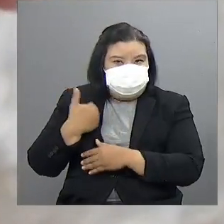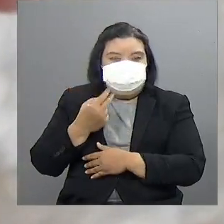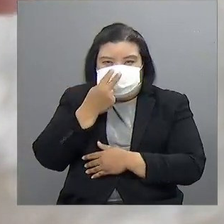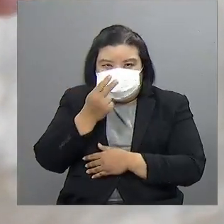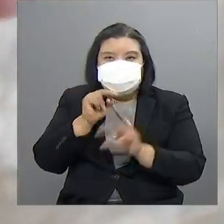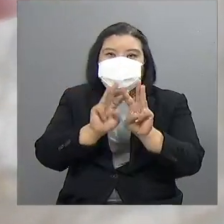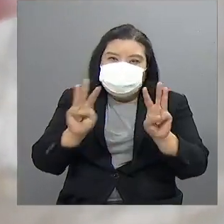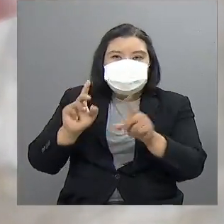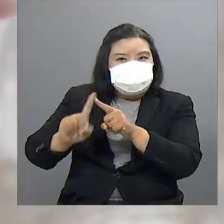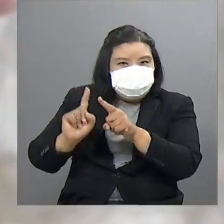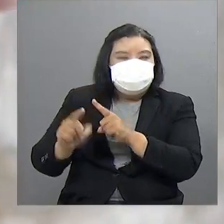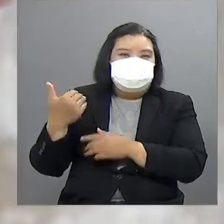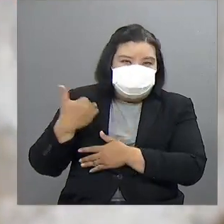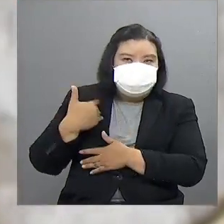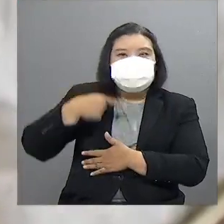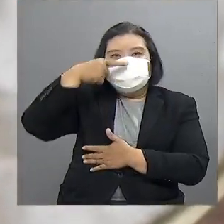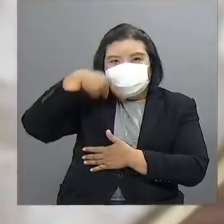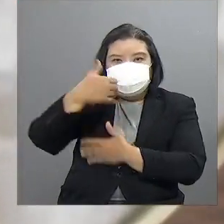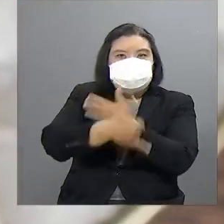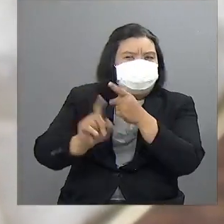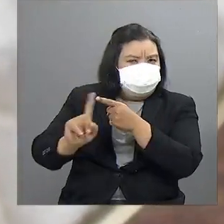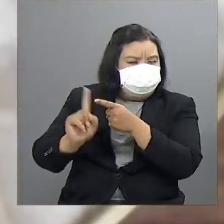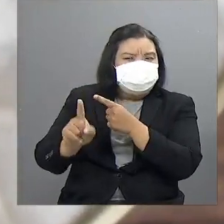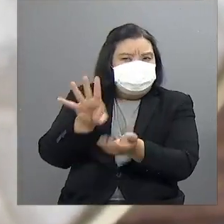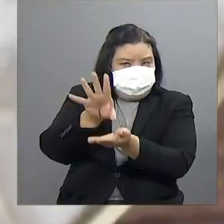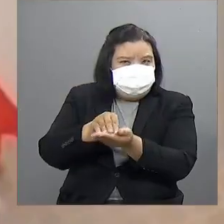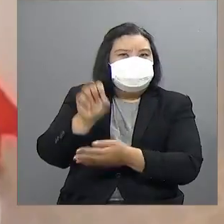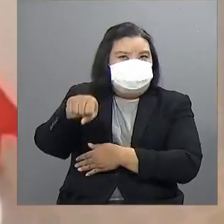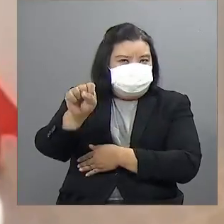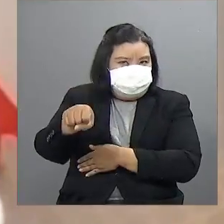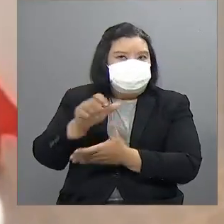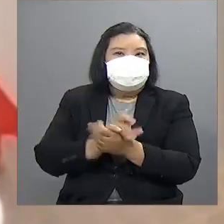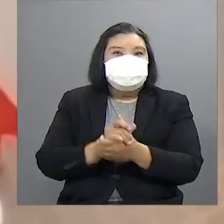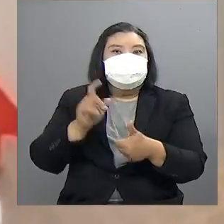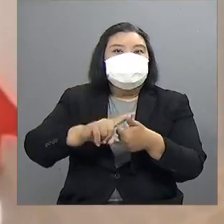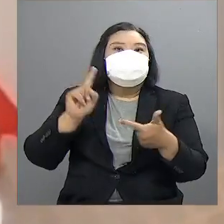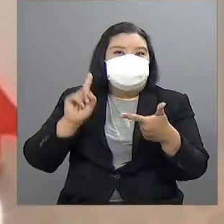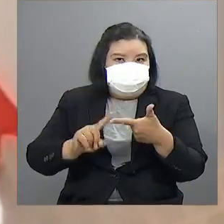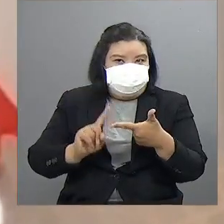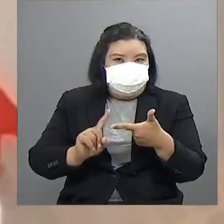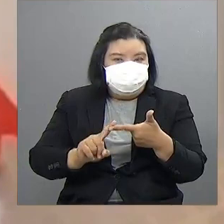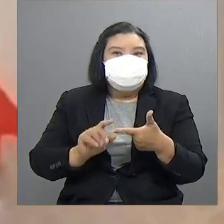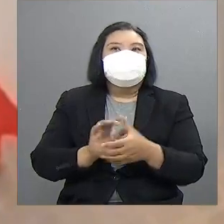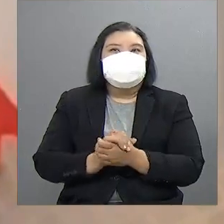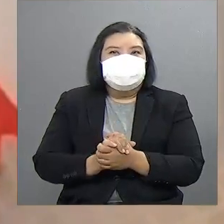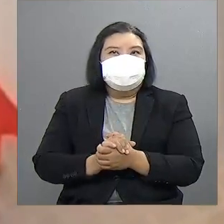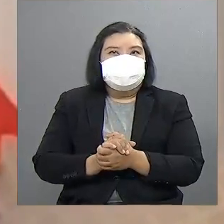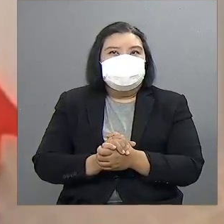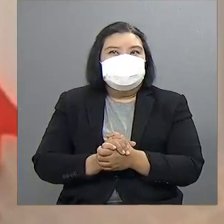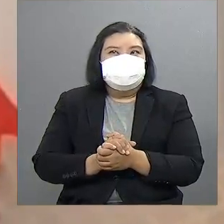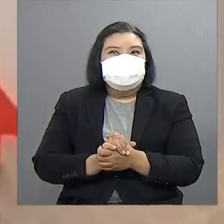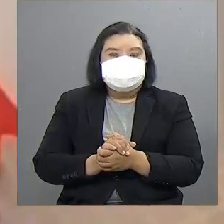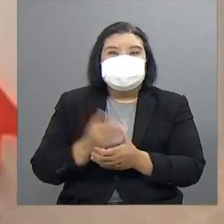ประเทศไทยหรือในต่างประเทศปัจจัยอันที่สองก็คือการขยับเคลื่อนเคลื่อนไหวร่างกายเนี่ยน